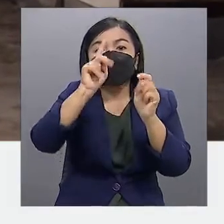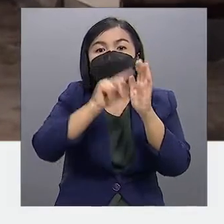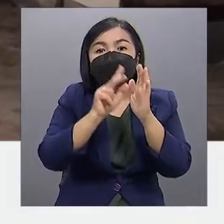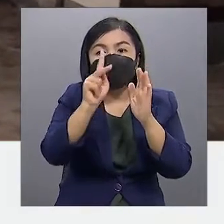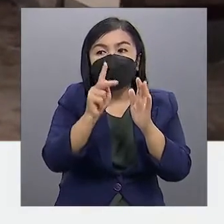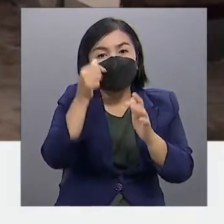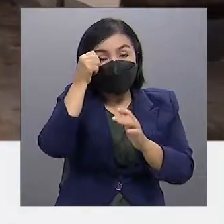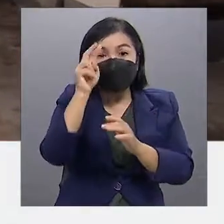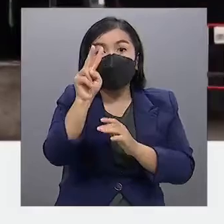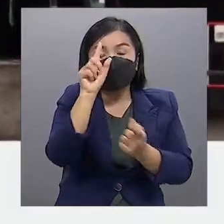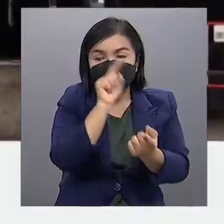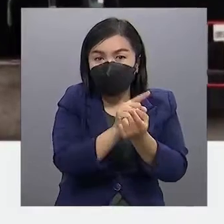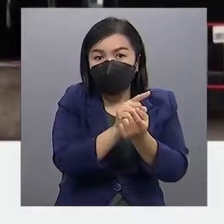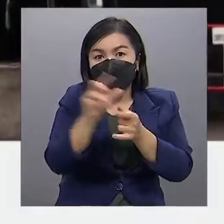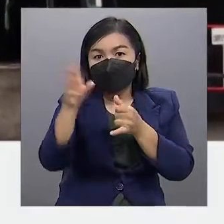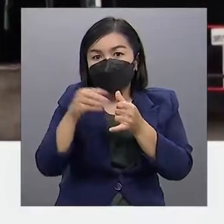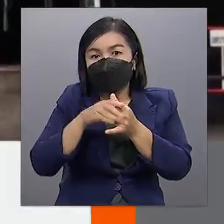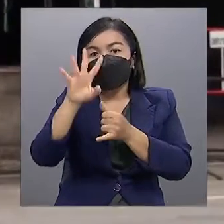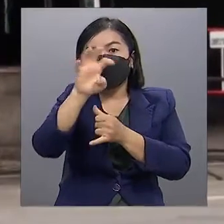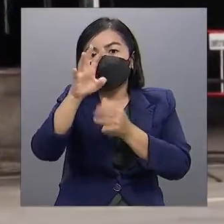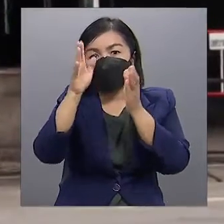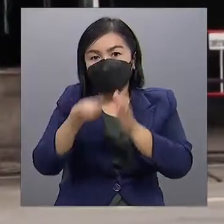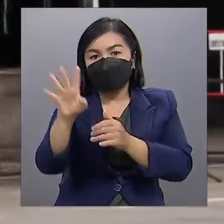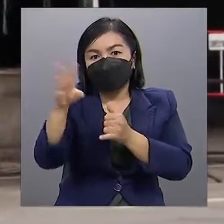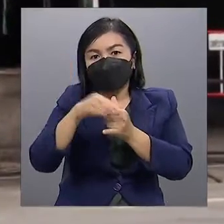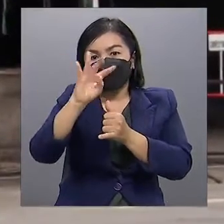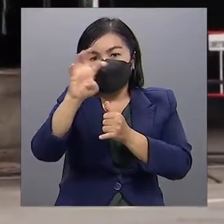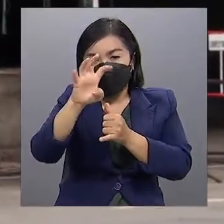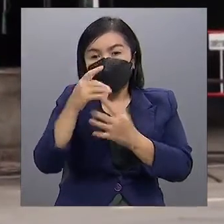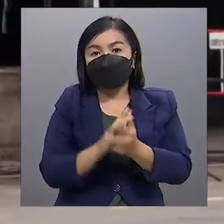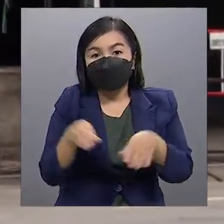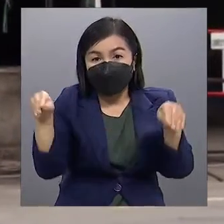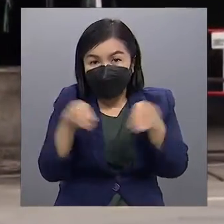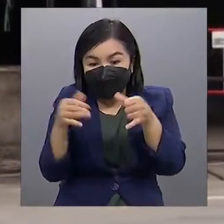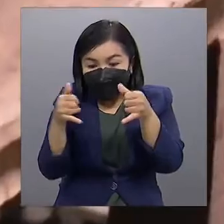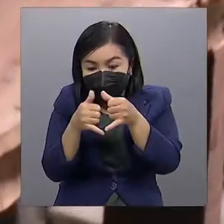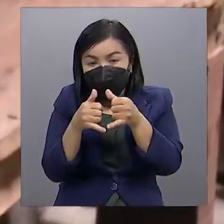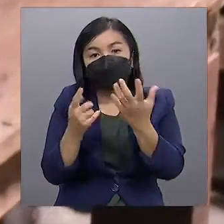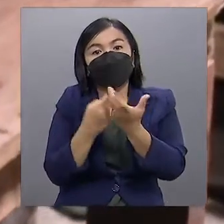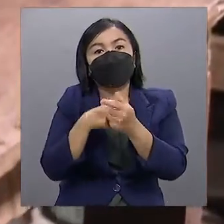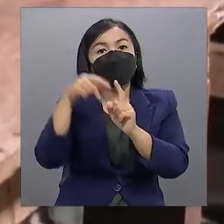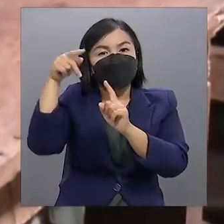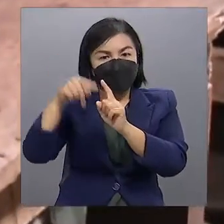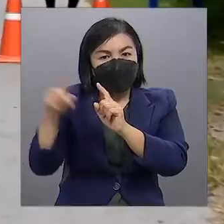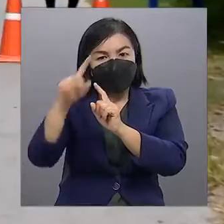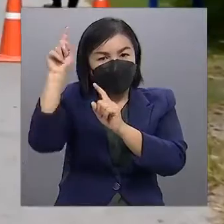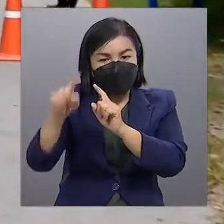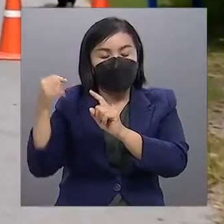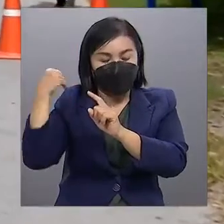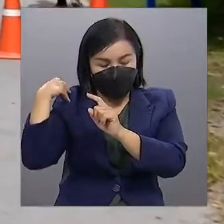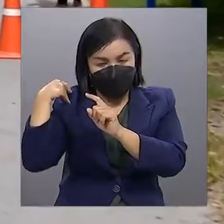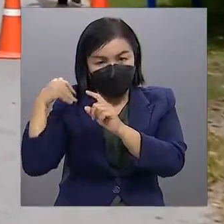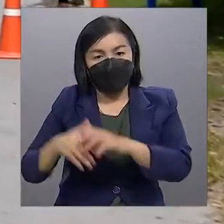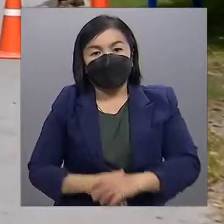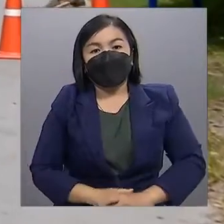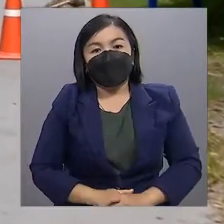พบผู้ติดเชื้อแล้วกว่า 400คนมีผู้สัมผัสเสี่ยงสูงอีกนับพันคนค่ะที่